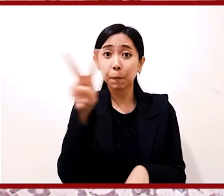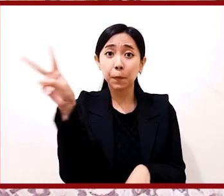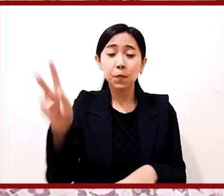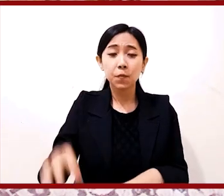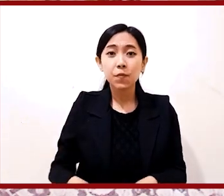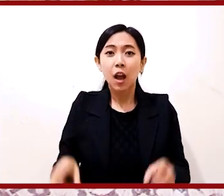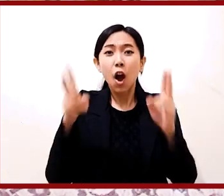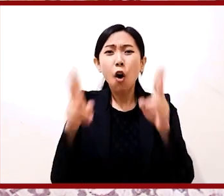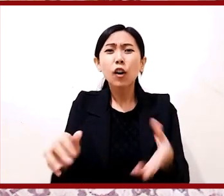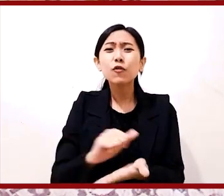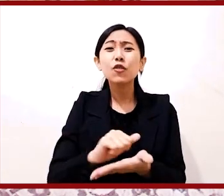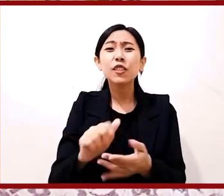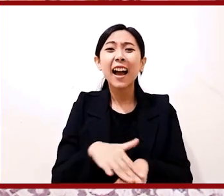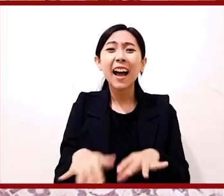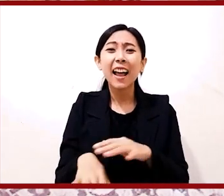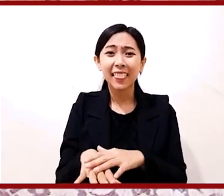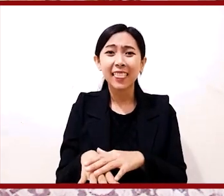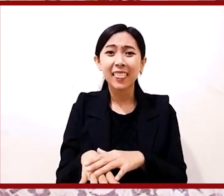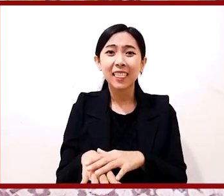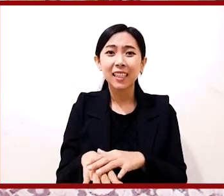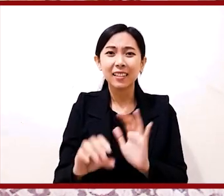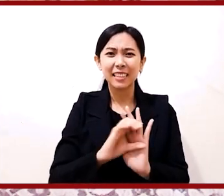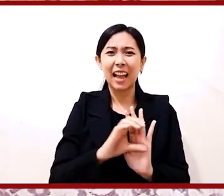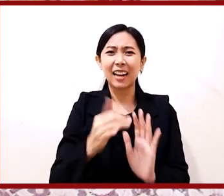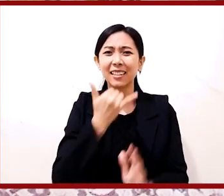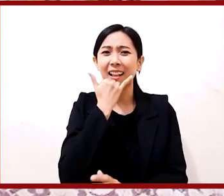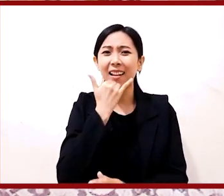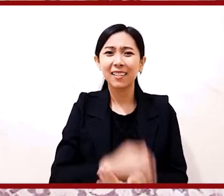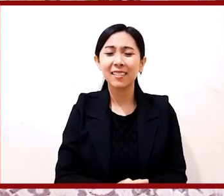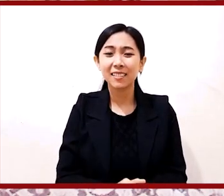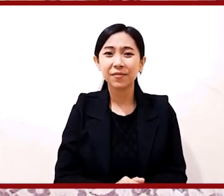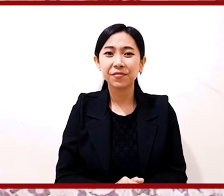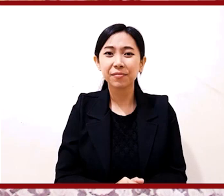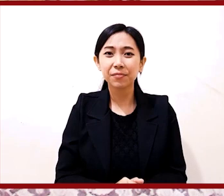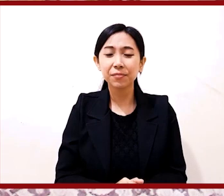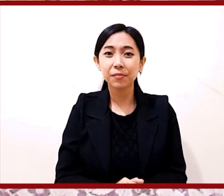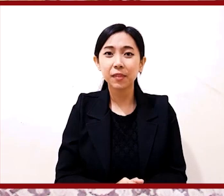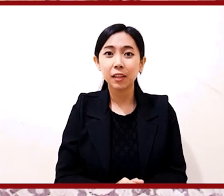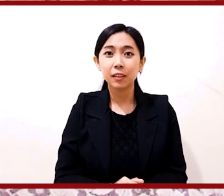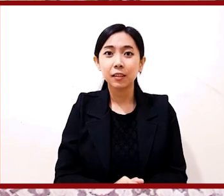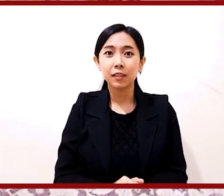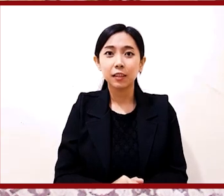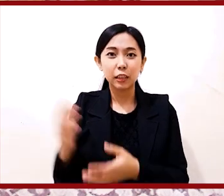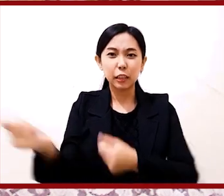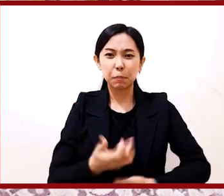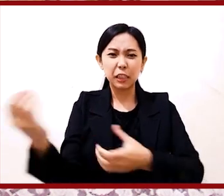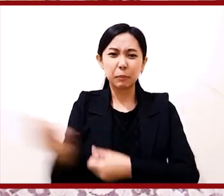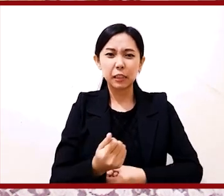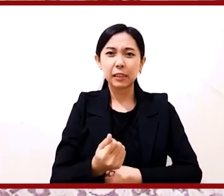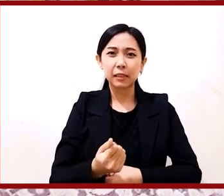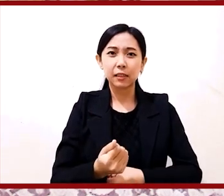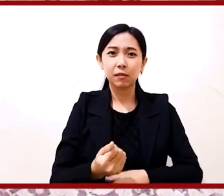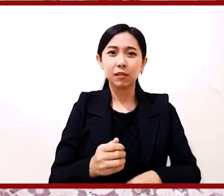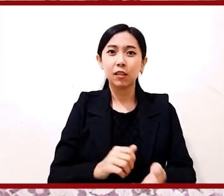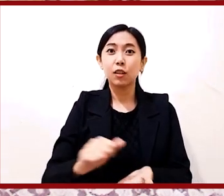pernah melihat orang mencuci tangan dengan cara yang tidak benar. Misalnya karena ingin cepat-cepat masuk